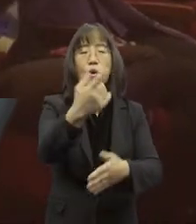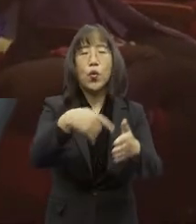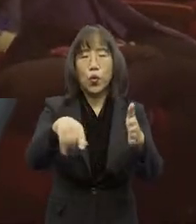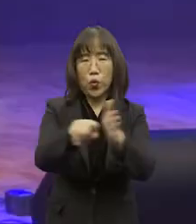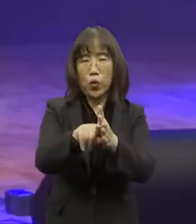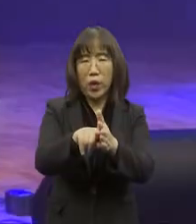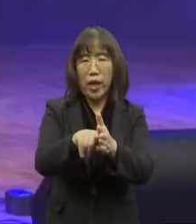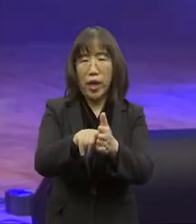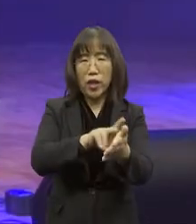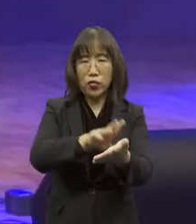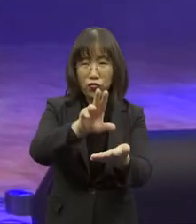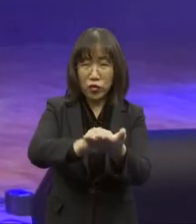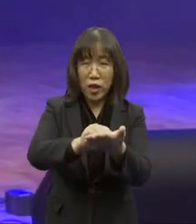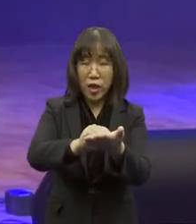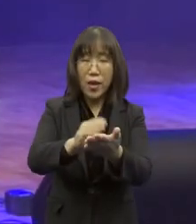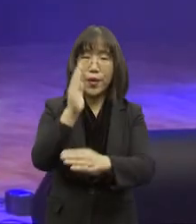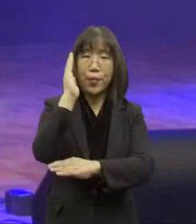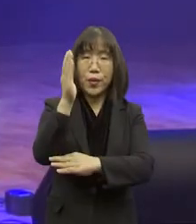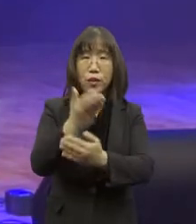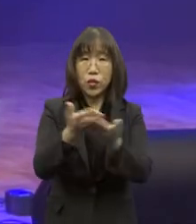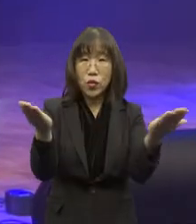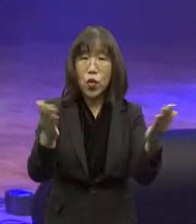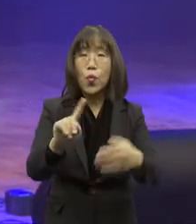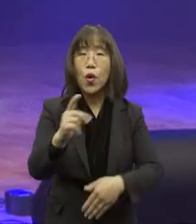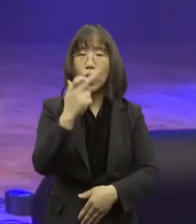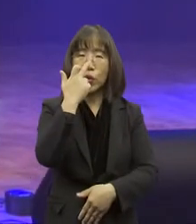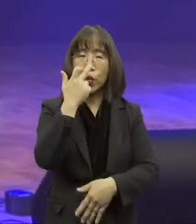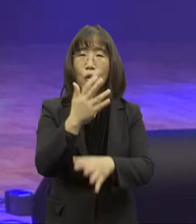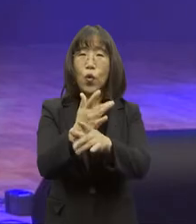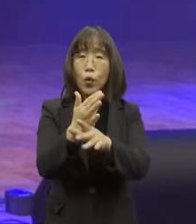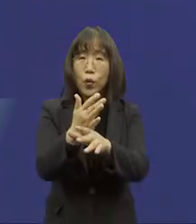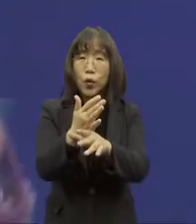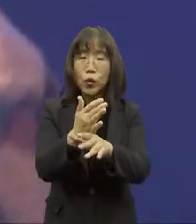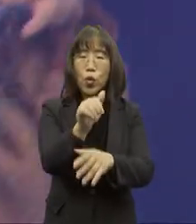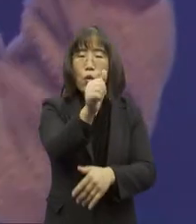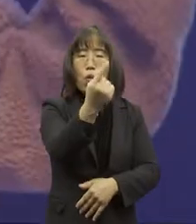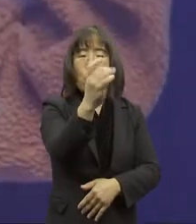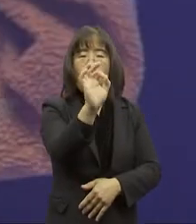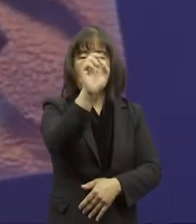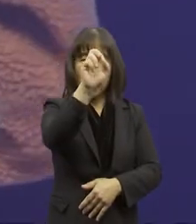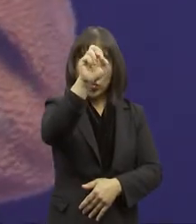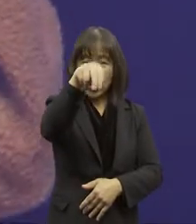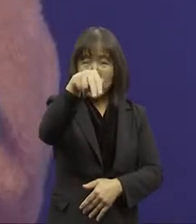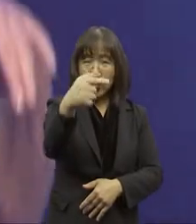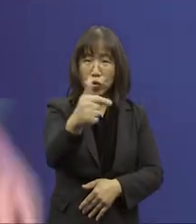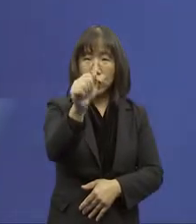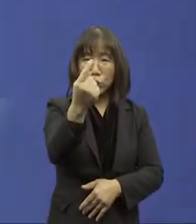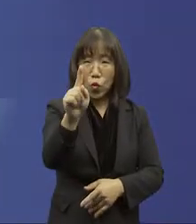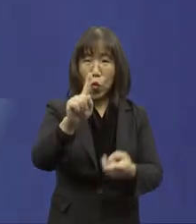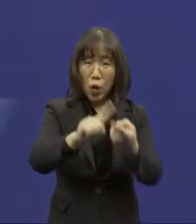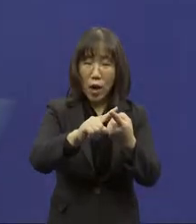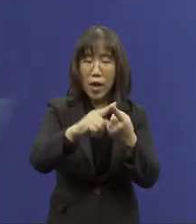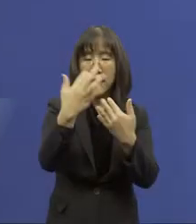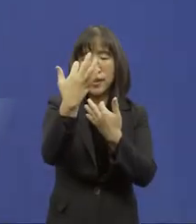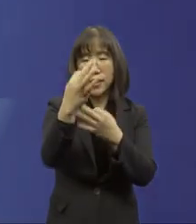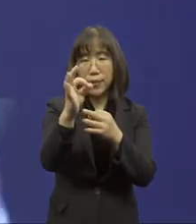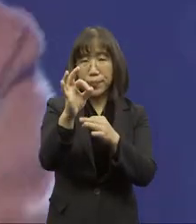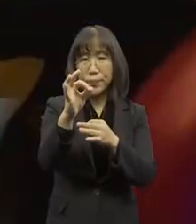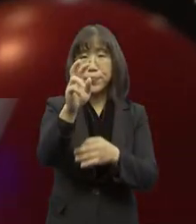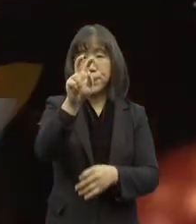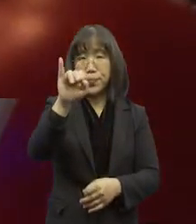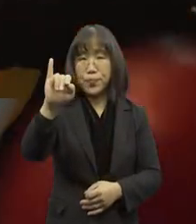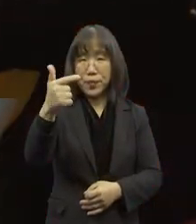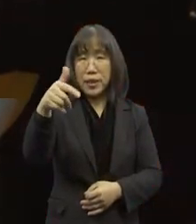기대하는 너에게를 주제로 열리는 이번 콘서트에는 유명 개그맨 홍윤화, 김민기의 잠깐 쉬어가 고생의